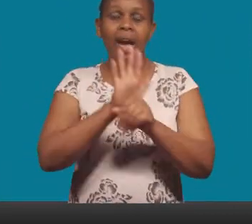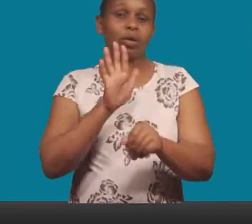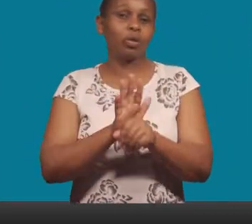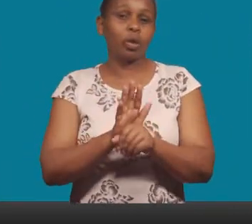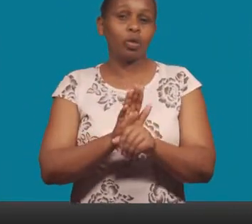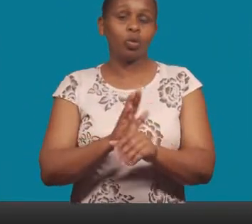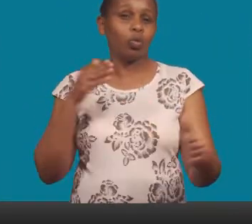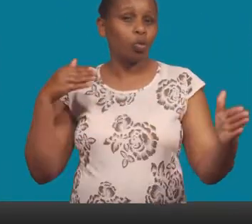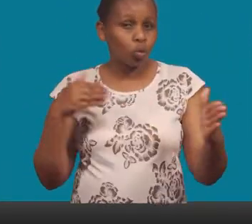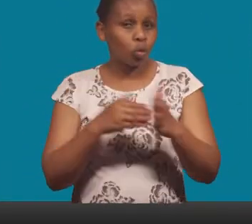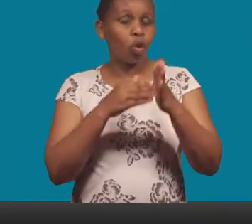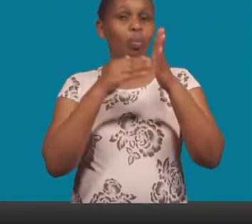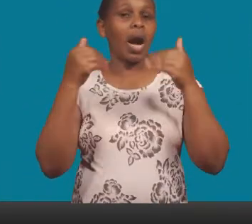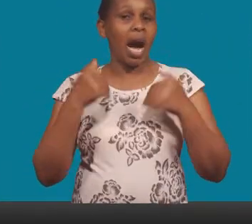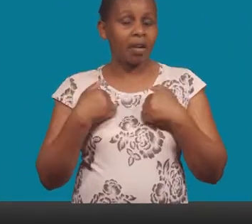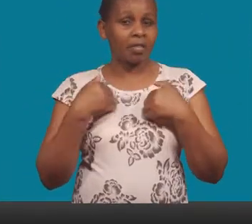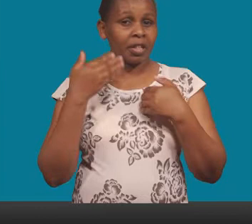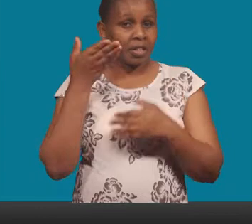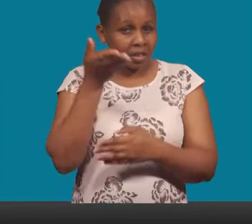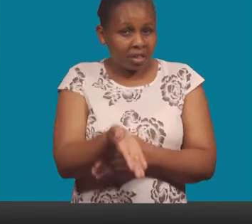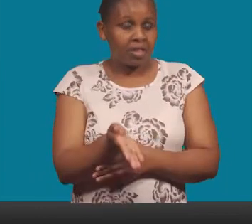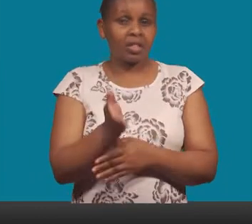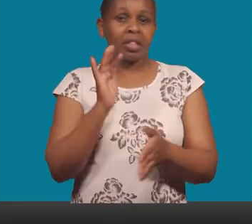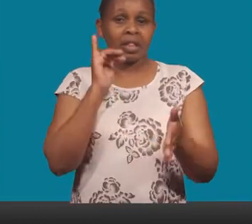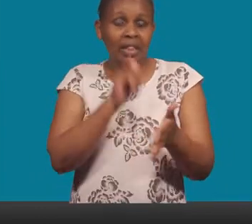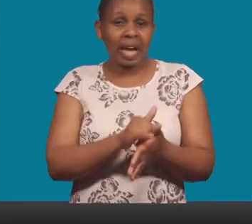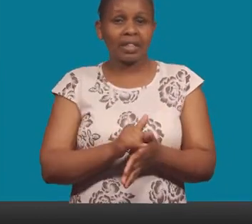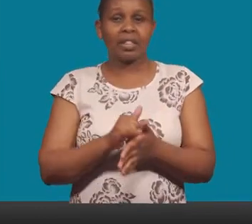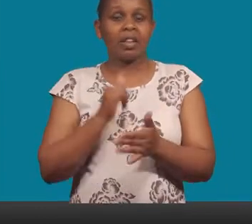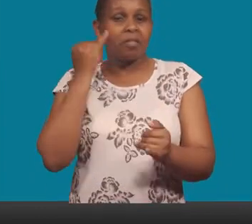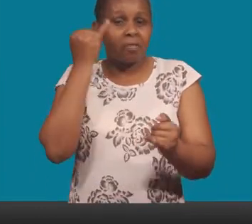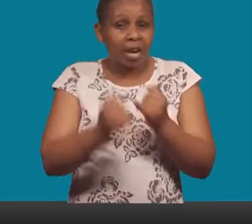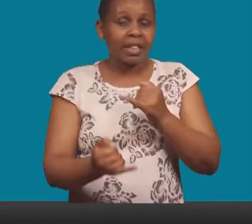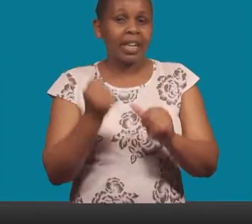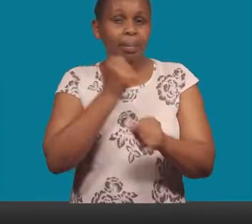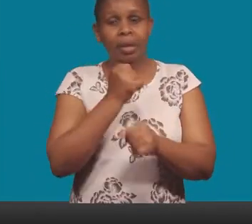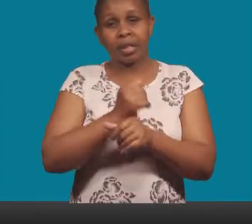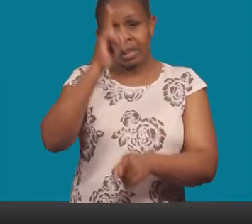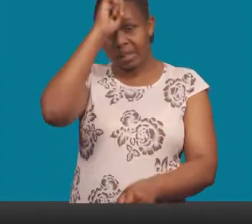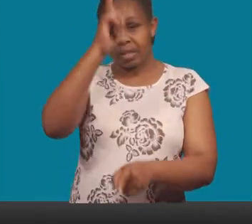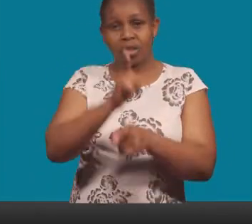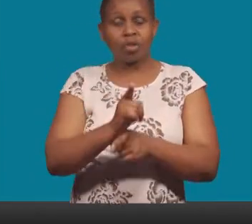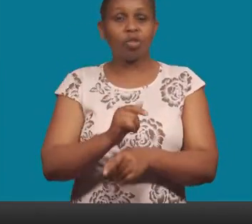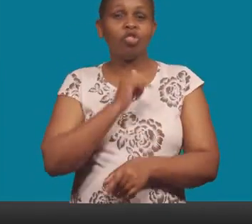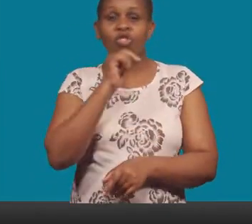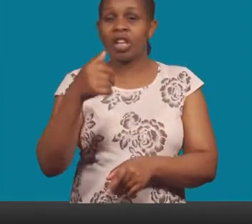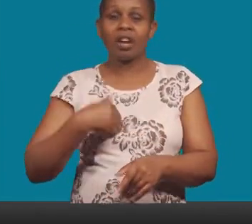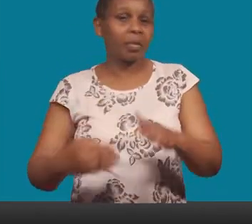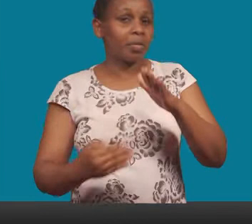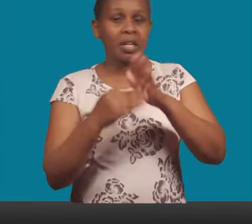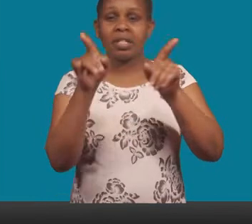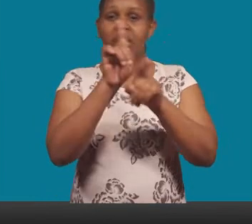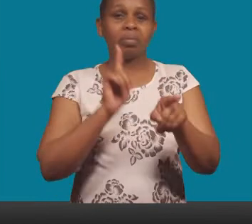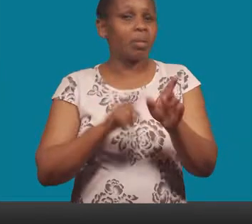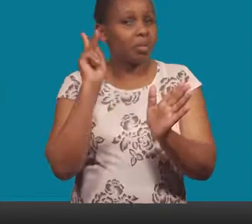sana ili kukomesha mkondo wa visa hivi ambapo wengi wanaishia hata kufanya maamuzi yasiyo ya kimsingi kama